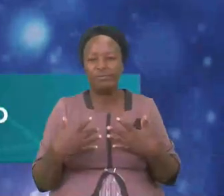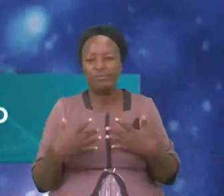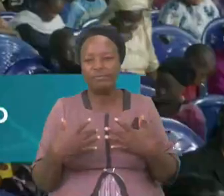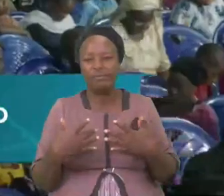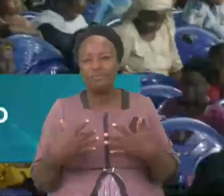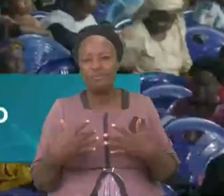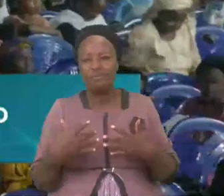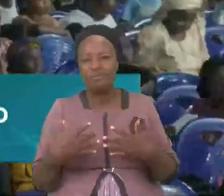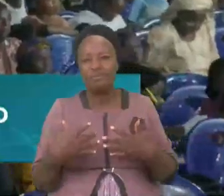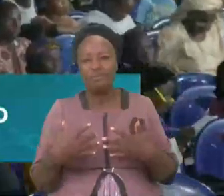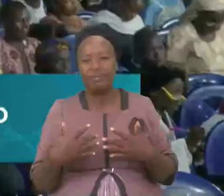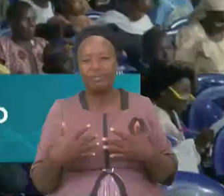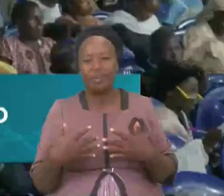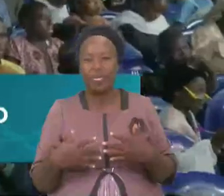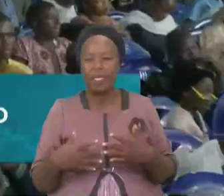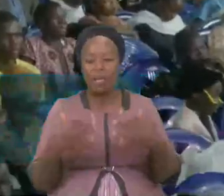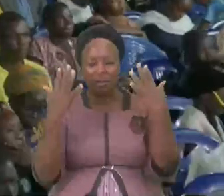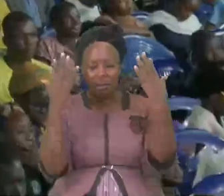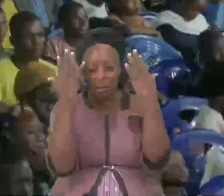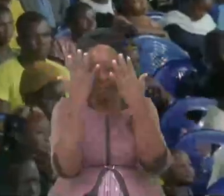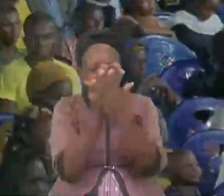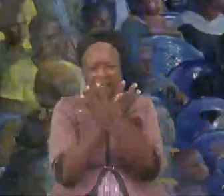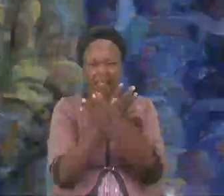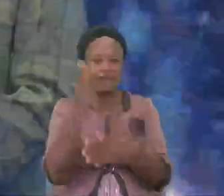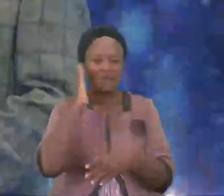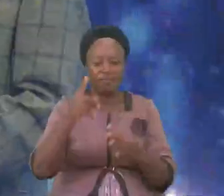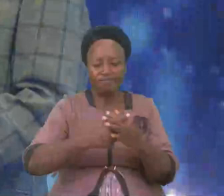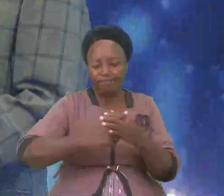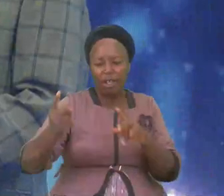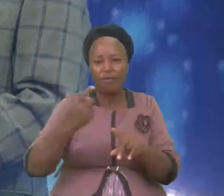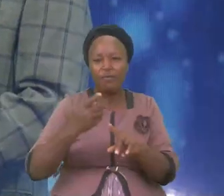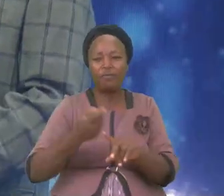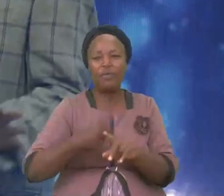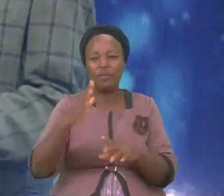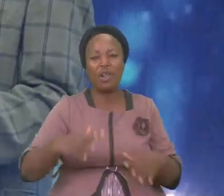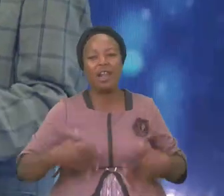L'appel divin à une vie plus élevée et radieuse. Les ténèbres vont disparaître de ta vie.